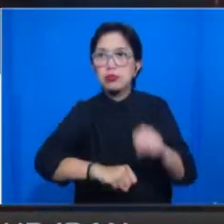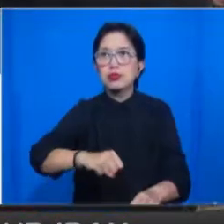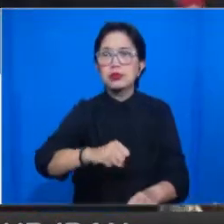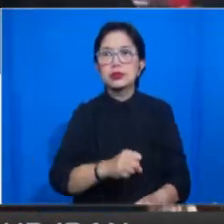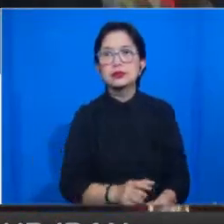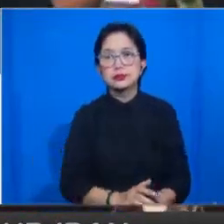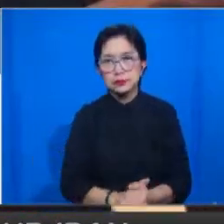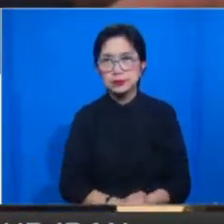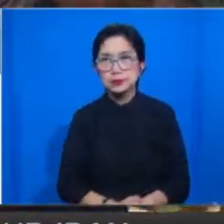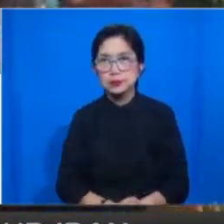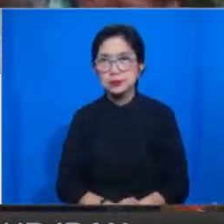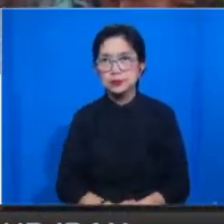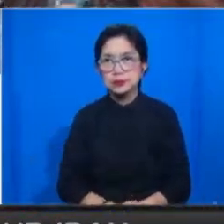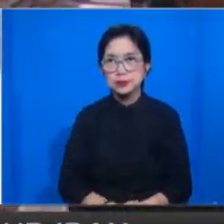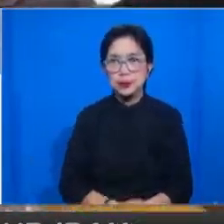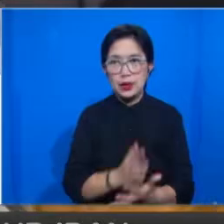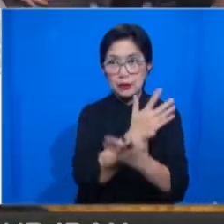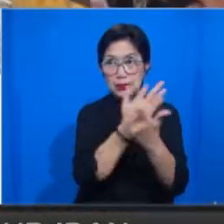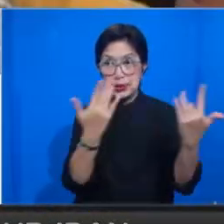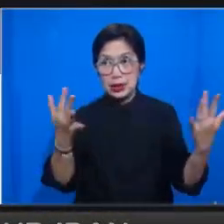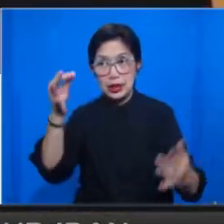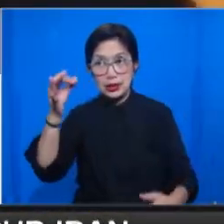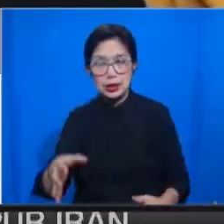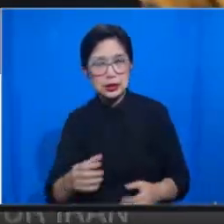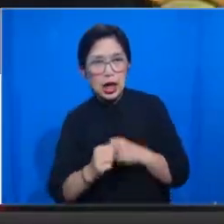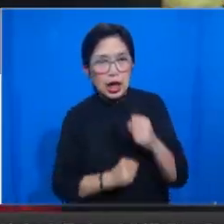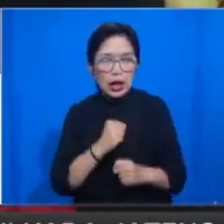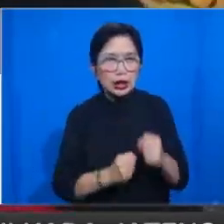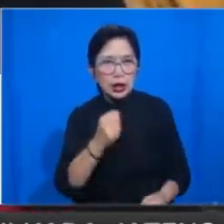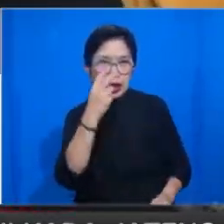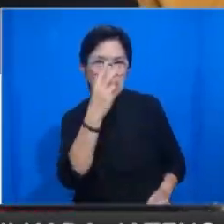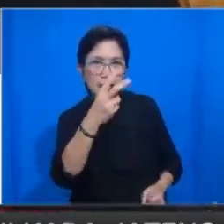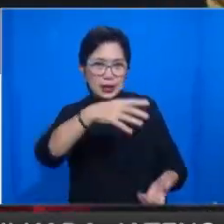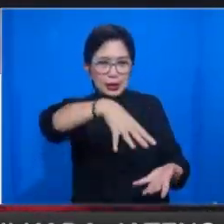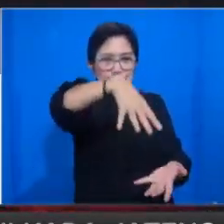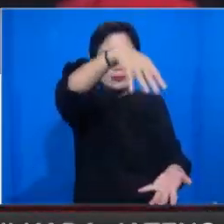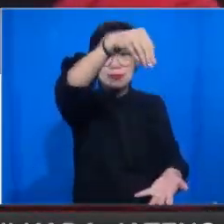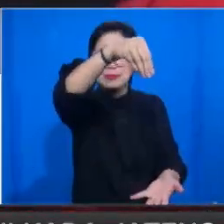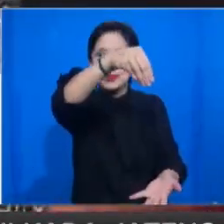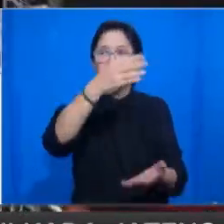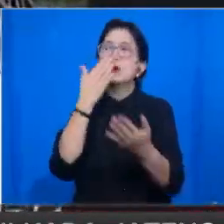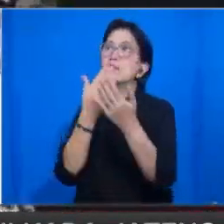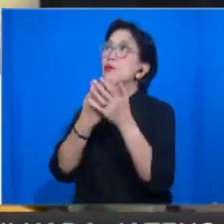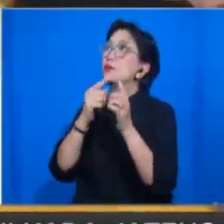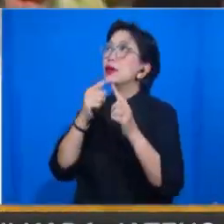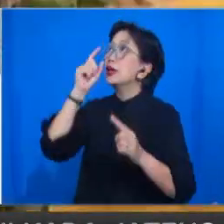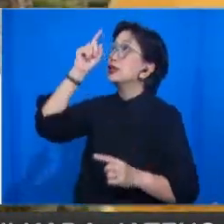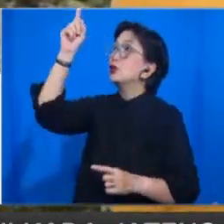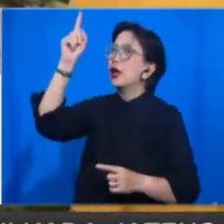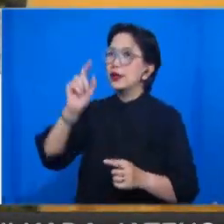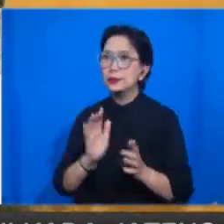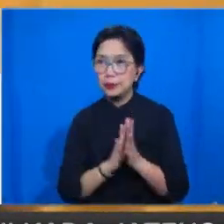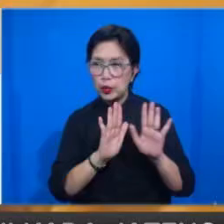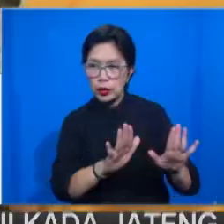Puluhan warga desa ini antusias berebut gunungan hasil bumi dalam acara yang digelar setiap tahun. Dan warga berharap agar musim tanam padi ke depan bisa mendapatkan hasil